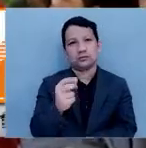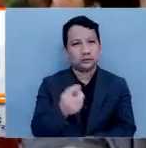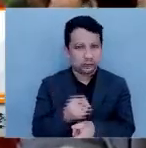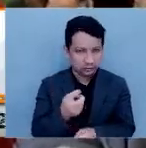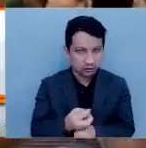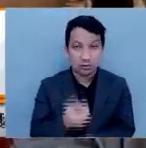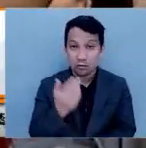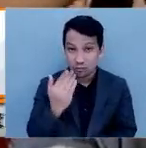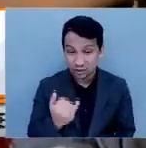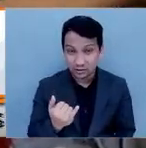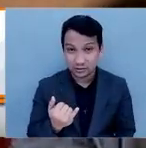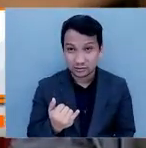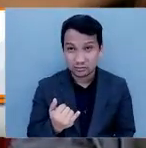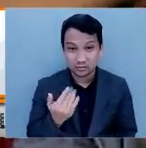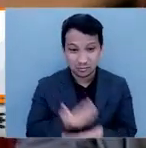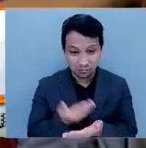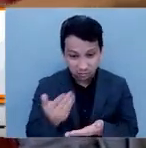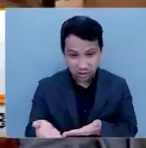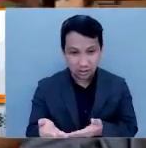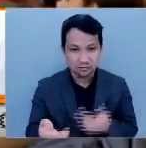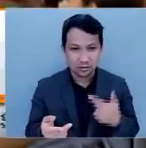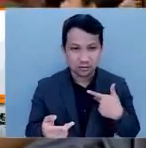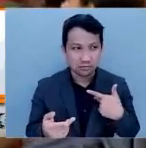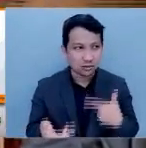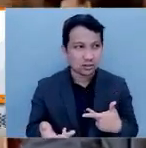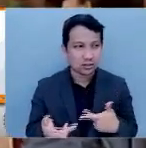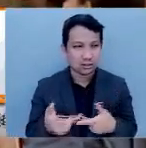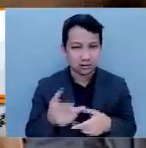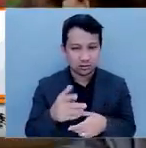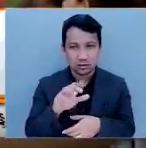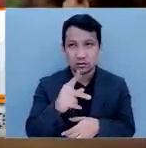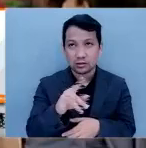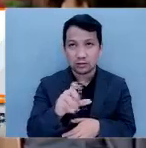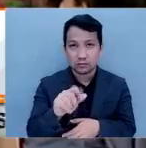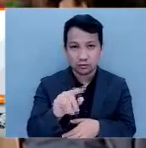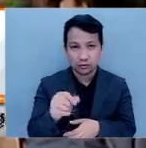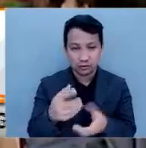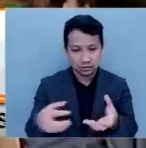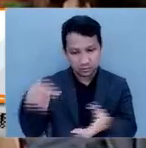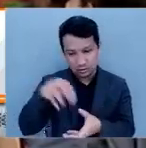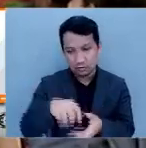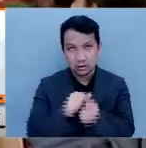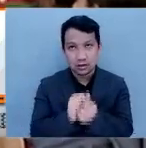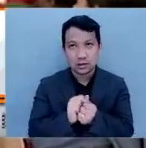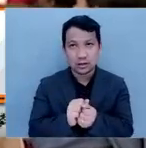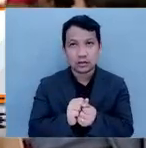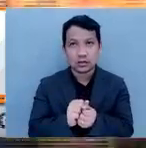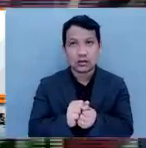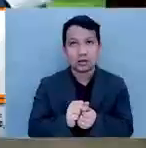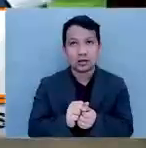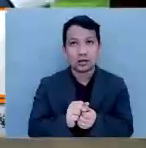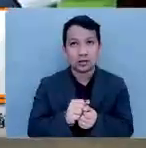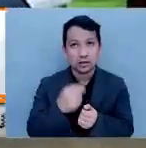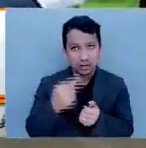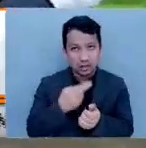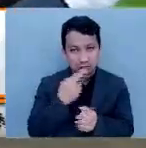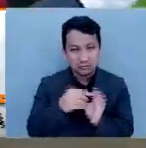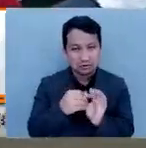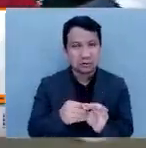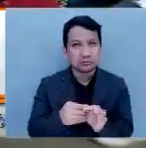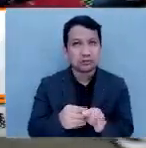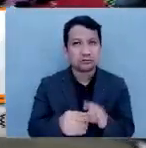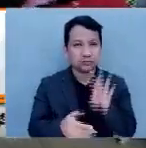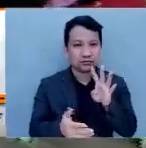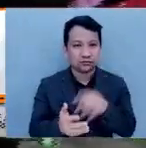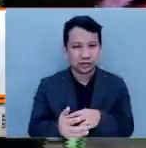Kasi bibili kami ng mga kamote para hisasabay lang namin para maano lang ang bigas.